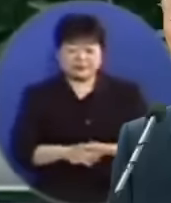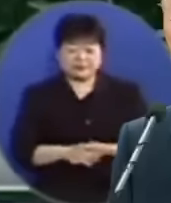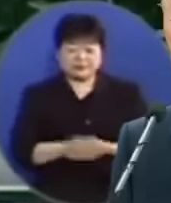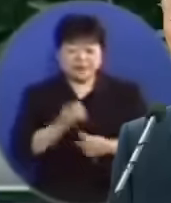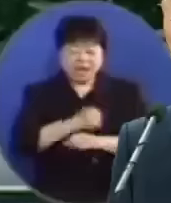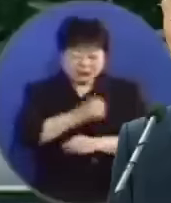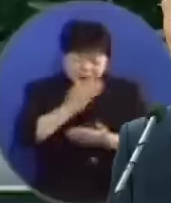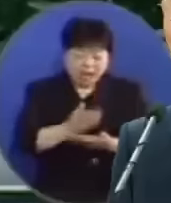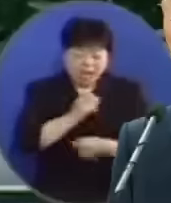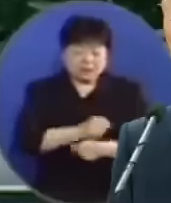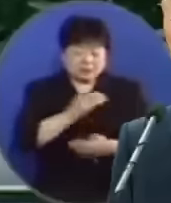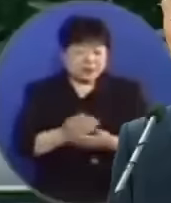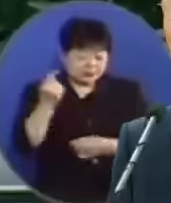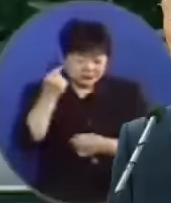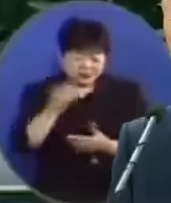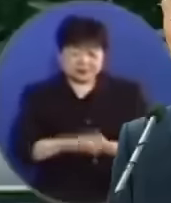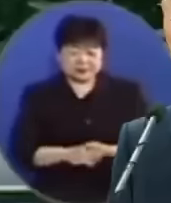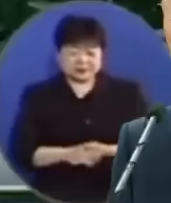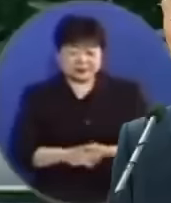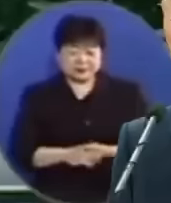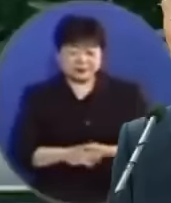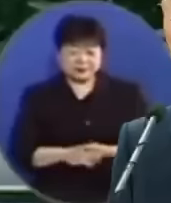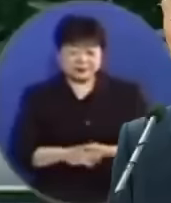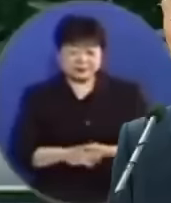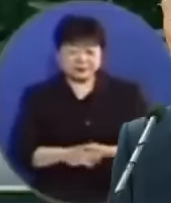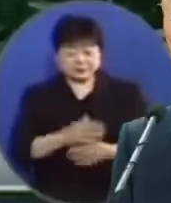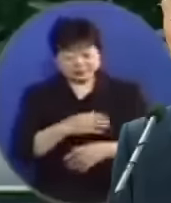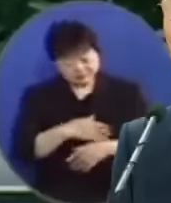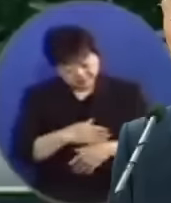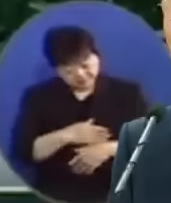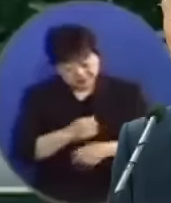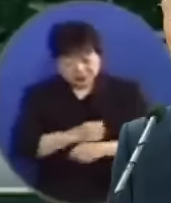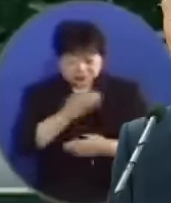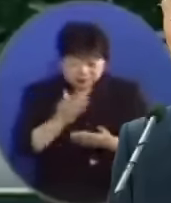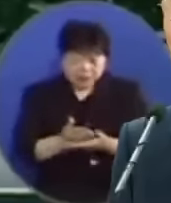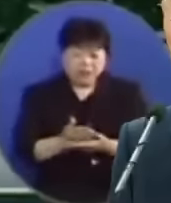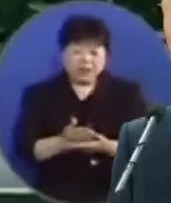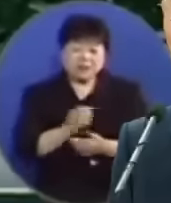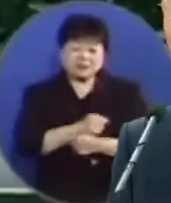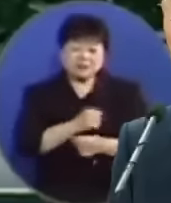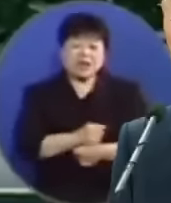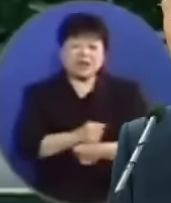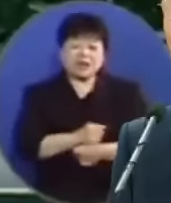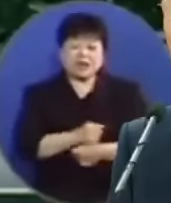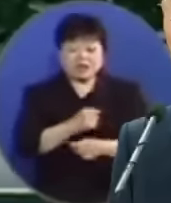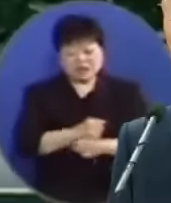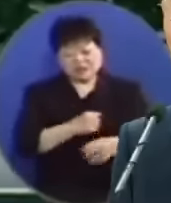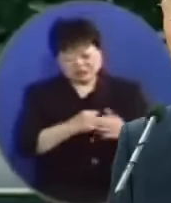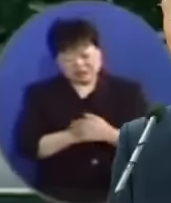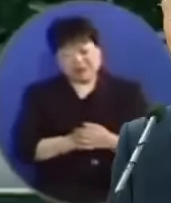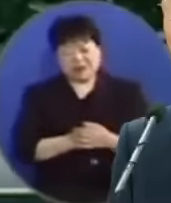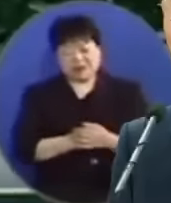하지 마라. 왜 기운이 없냐, 하지 마라. 근데 나가서 하지 마라 그런 건 골라가면서 다 하거든.